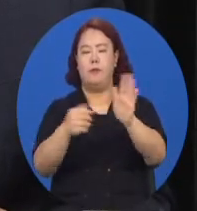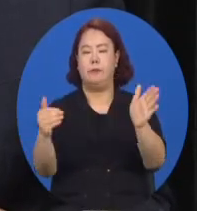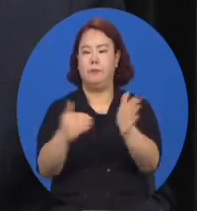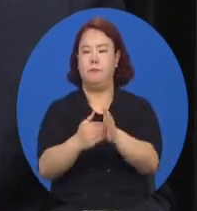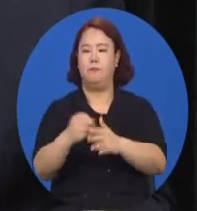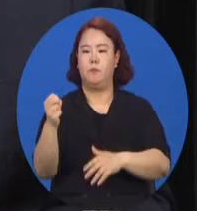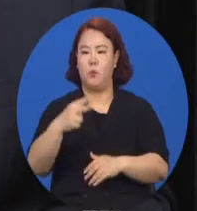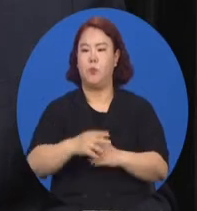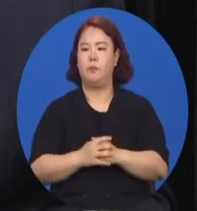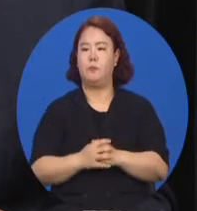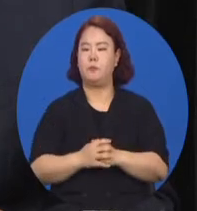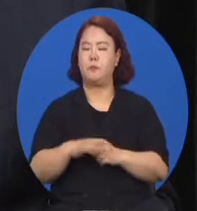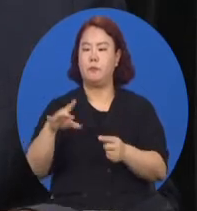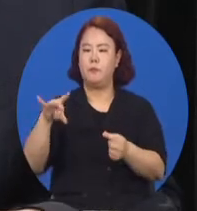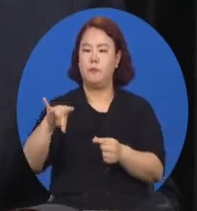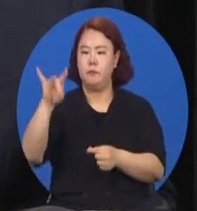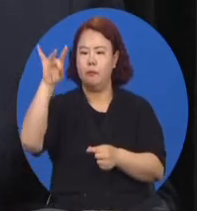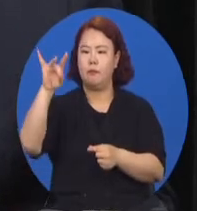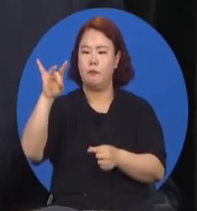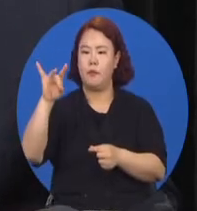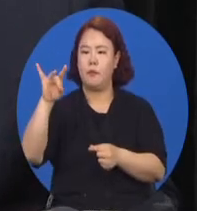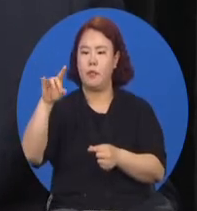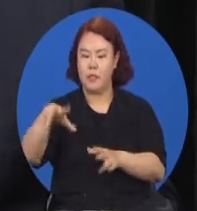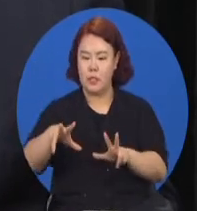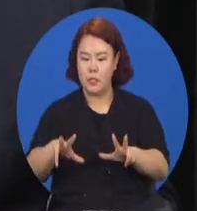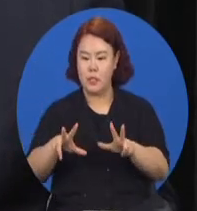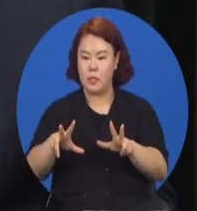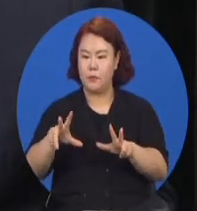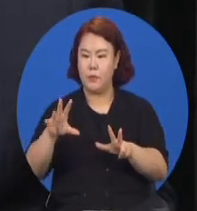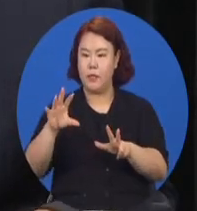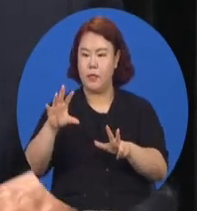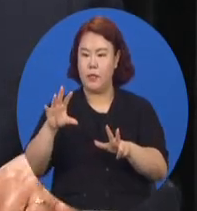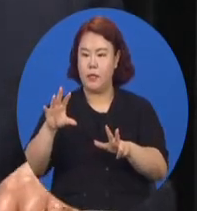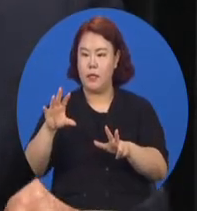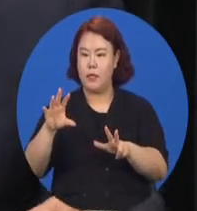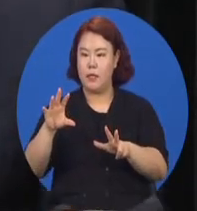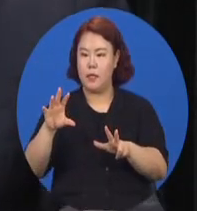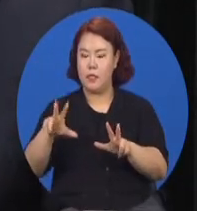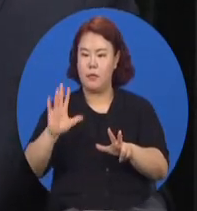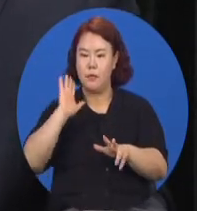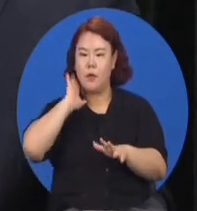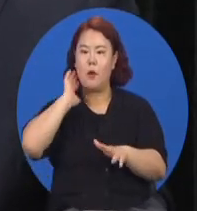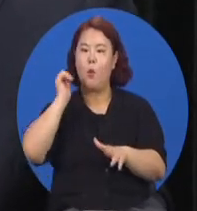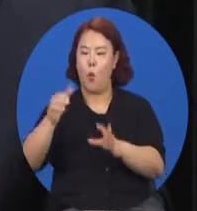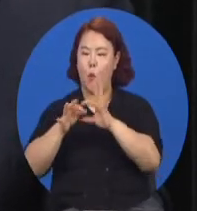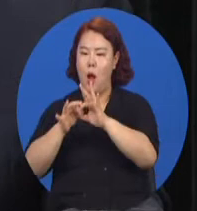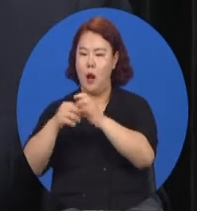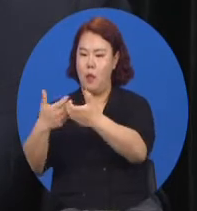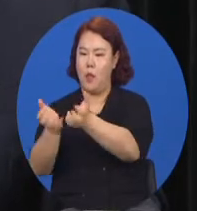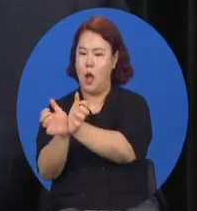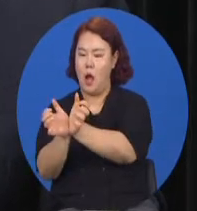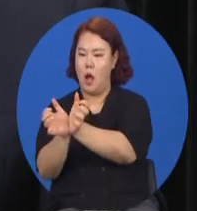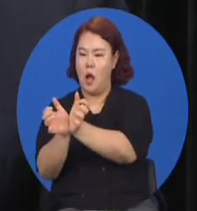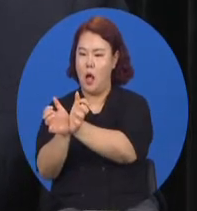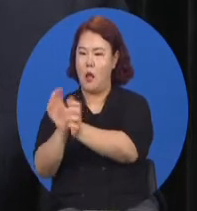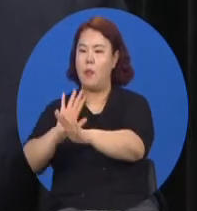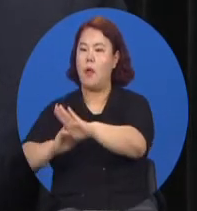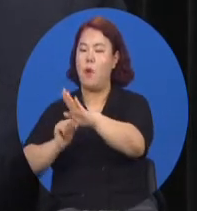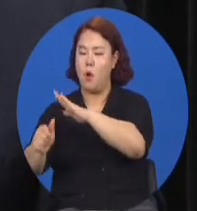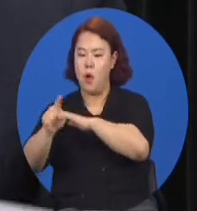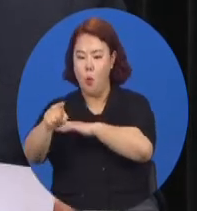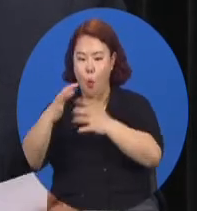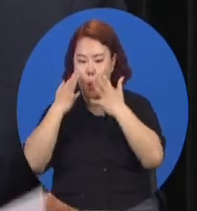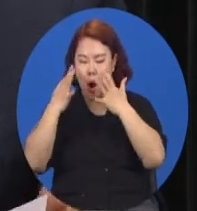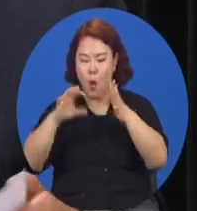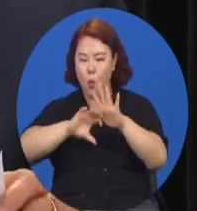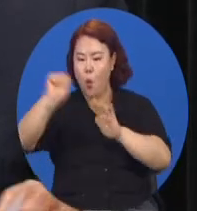그래서 우선은 집권당에 있는 원내대표가 이런 것들을 가지고 확실하게 통과시키도록